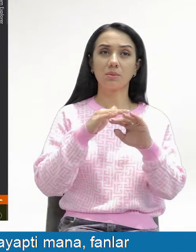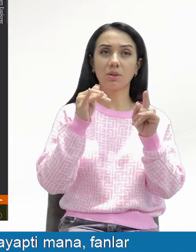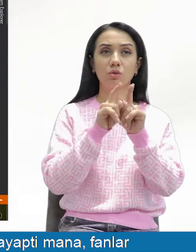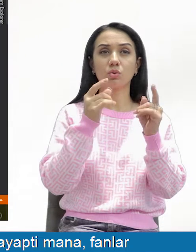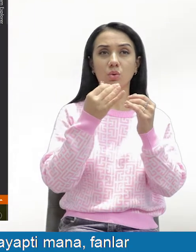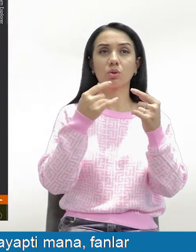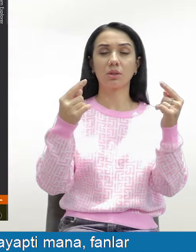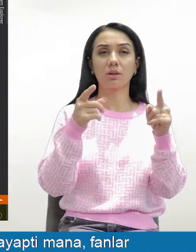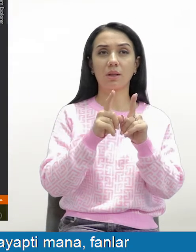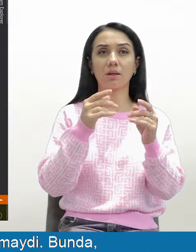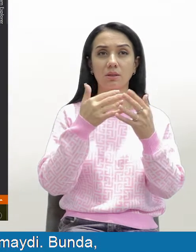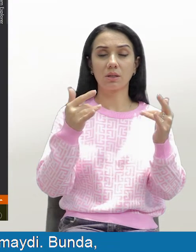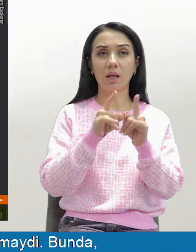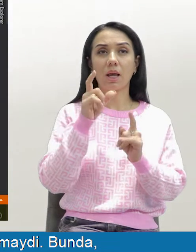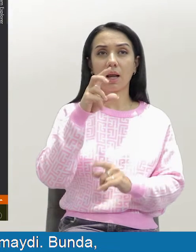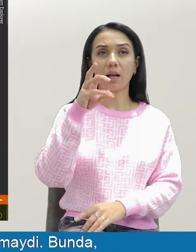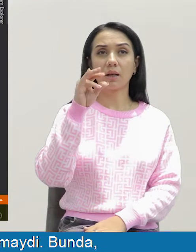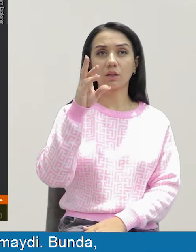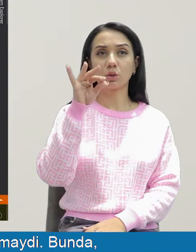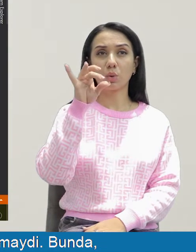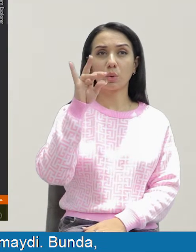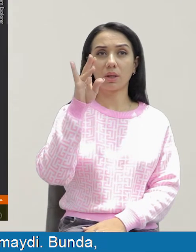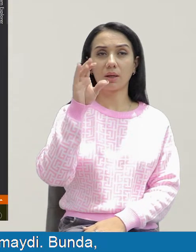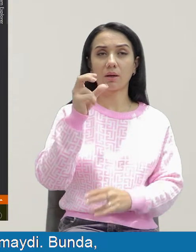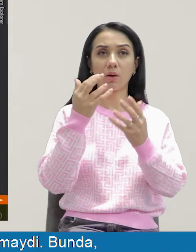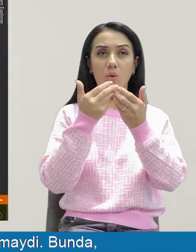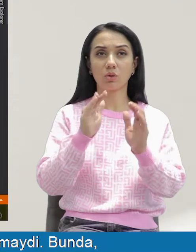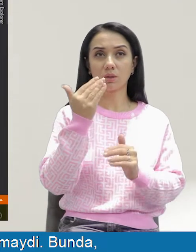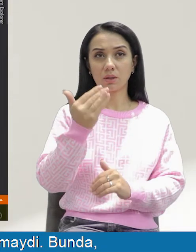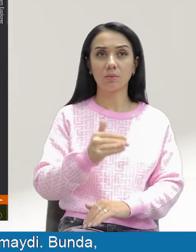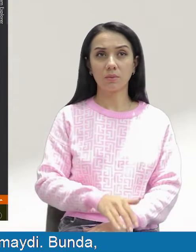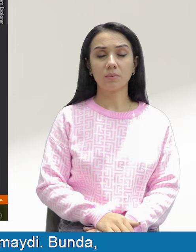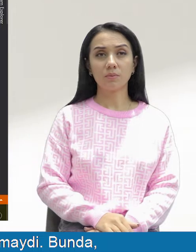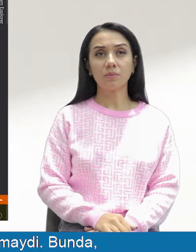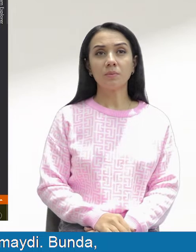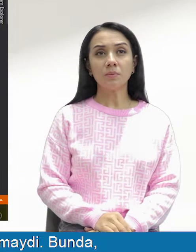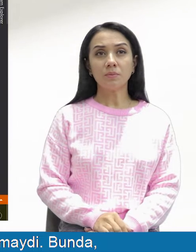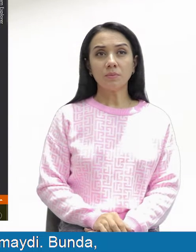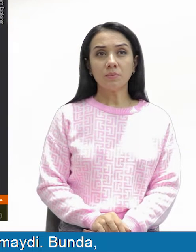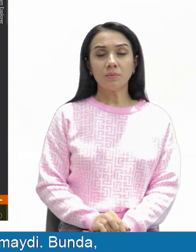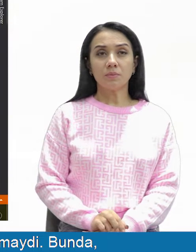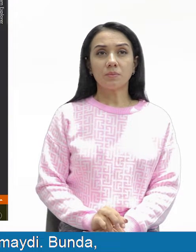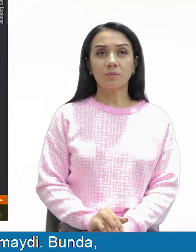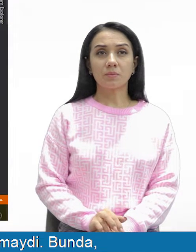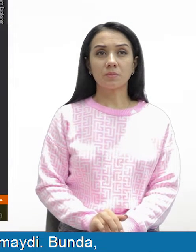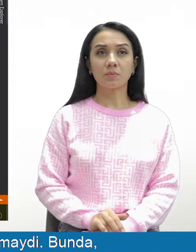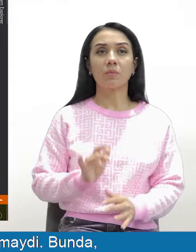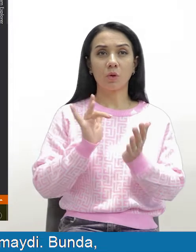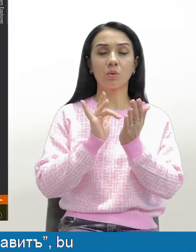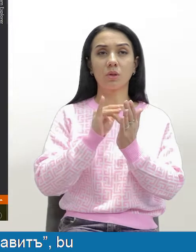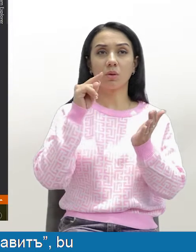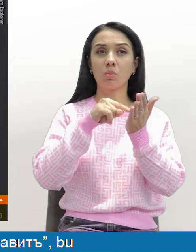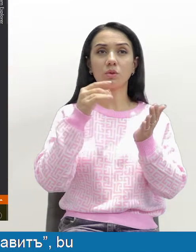o'xshagan narsalar elektronika ochilyapti endi mana unda mana ochsak bunda nima ekan bunda o'rtani bossak